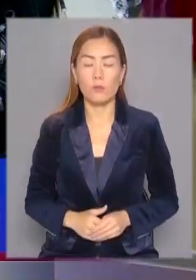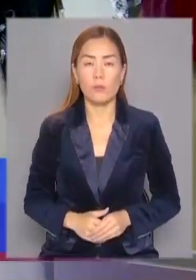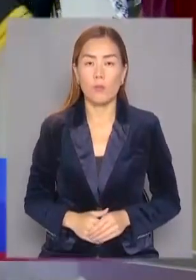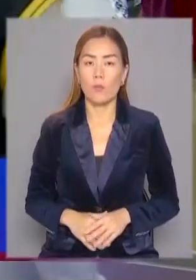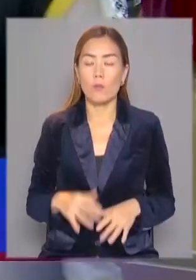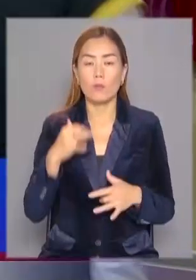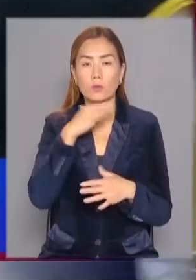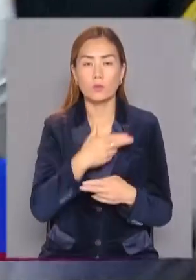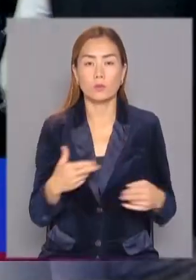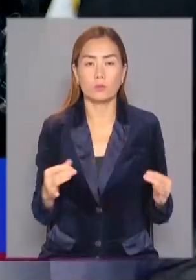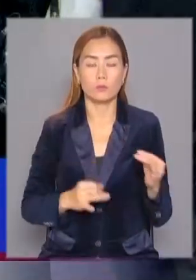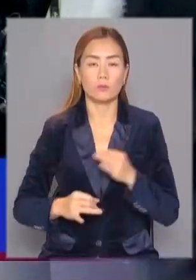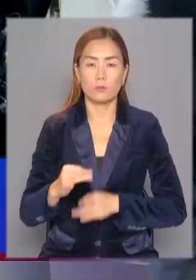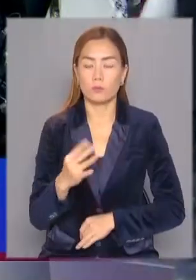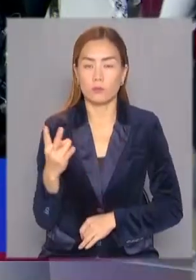темаларды